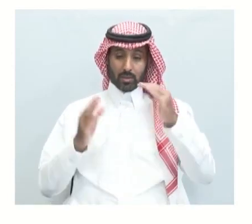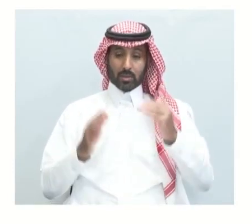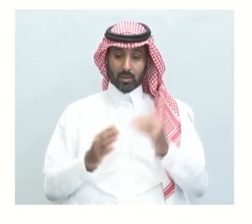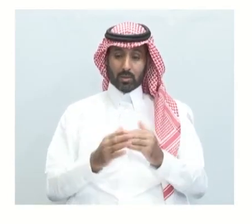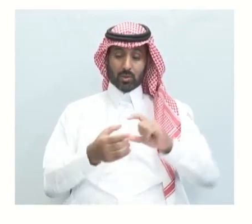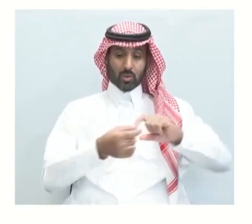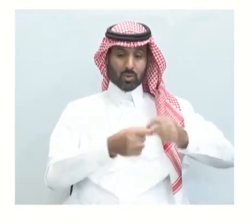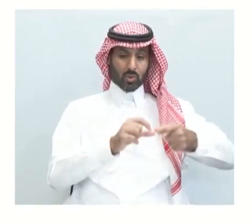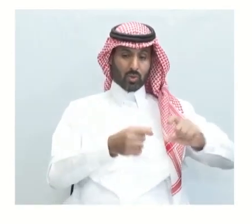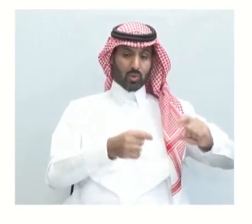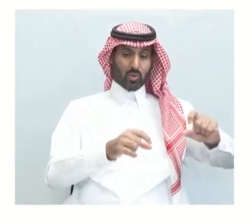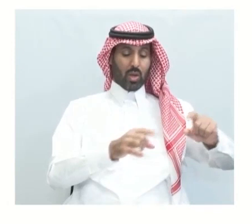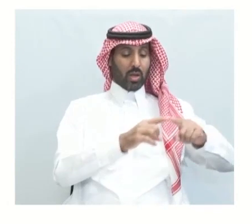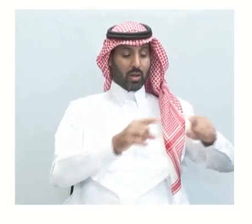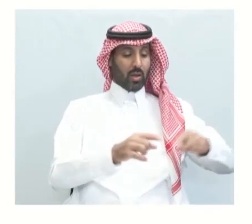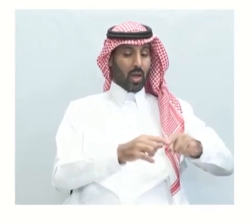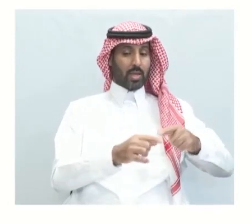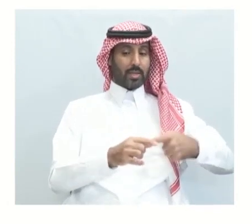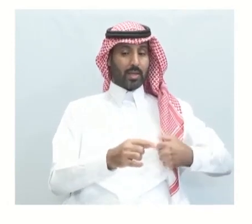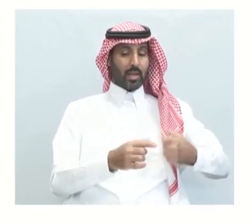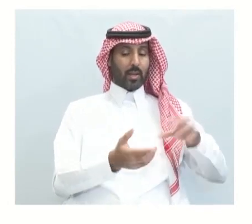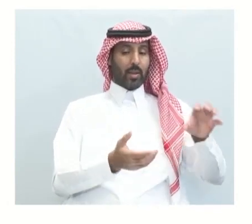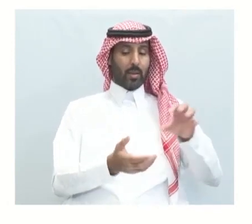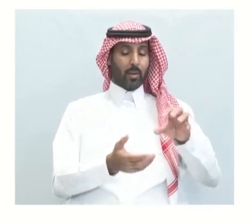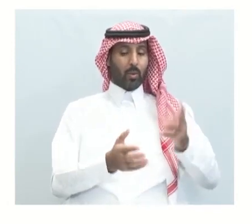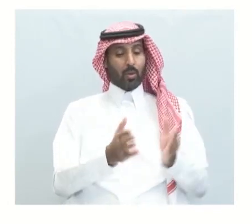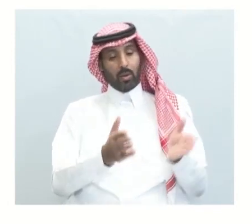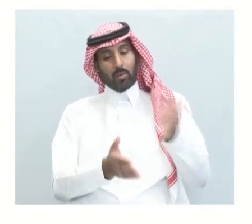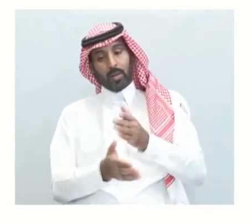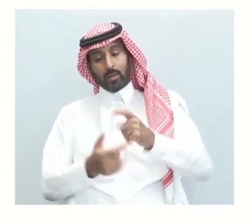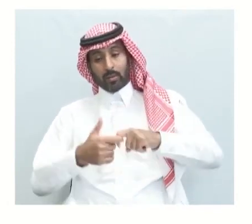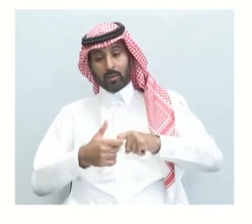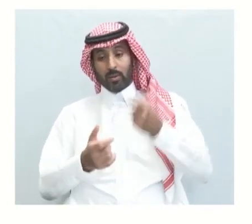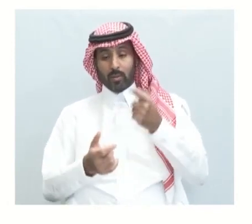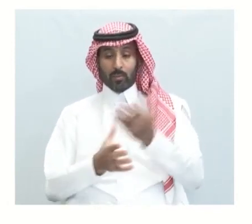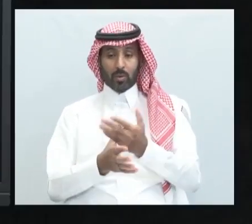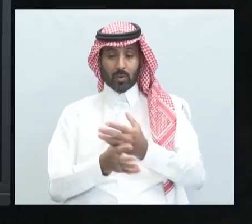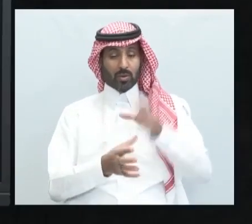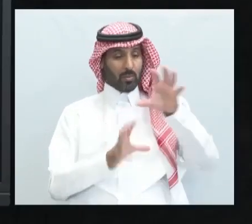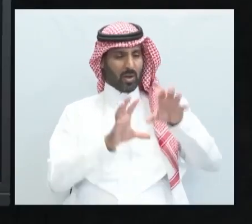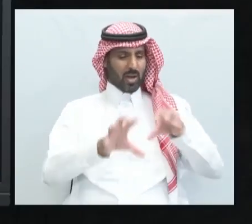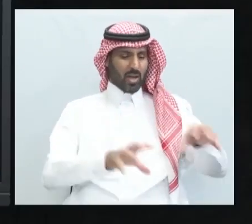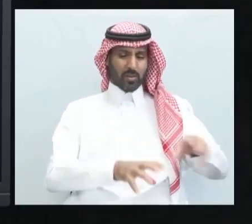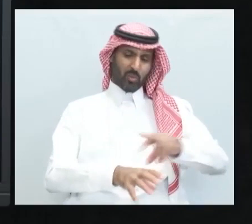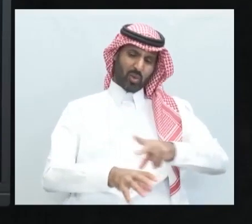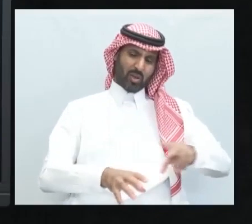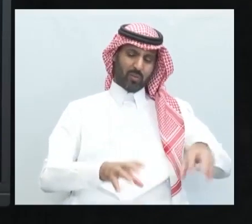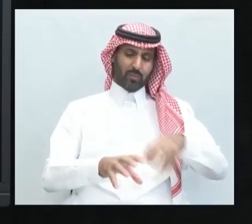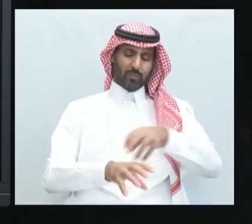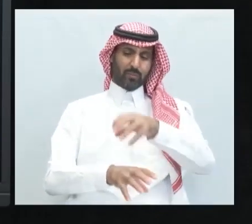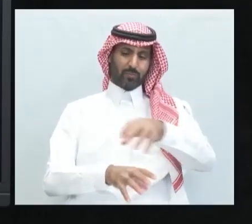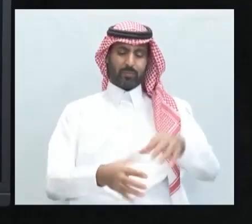البيانات وعنصر او عنوان العنصر التالي لماذا لان في مواقع غير متجاوره فتحتاج الى عنوان حتى